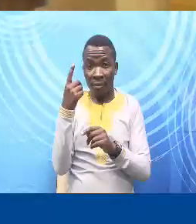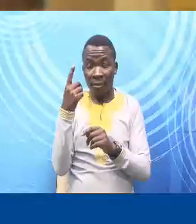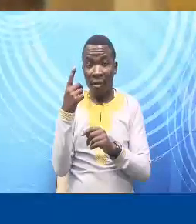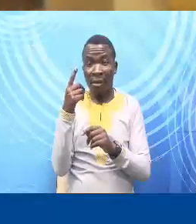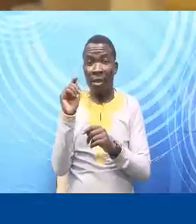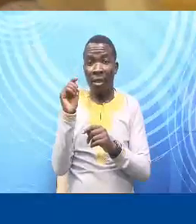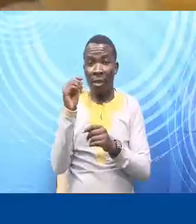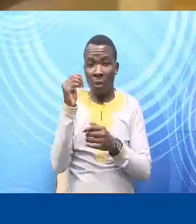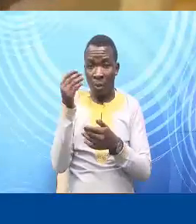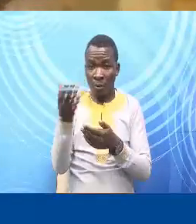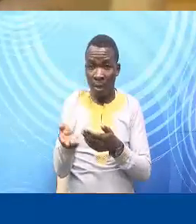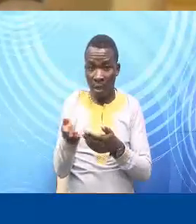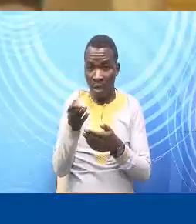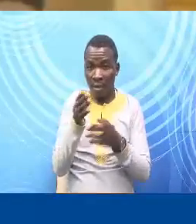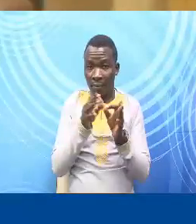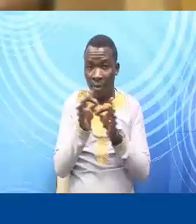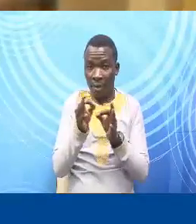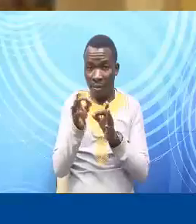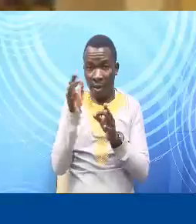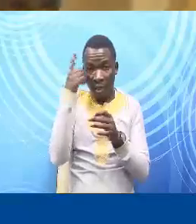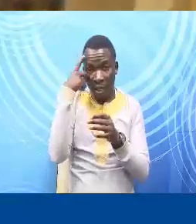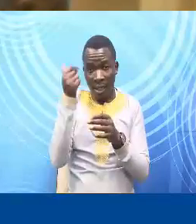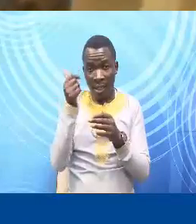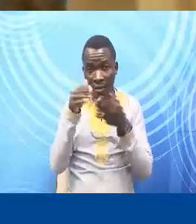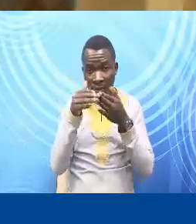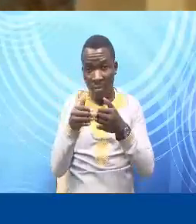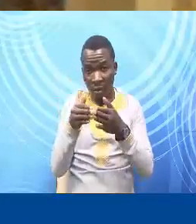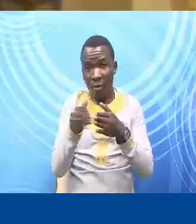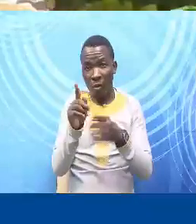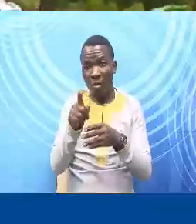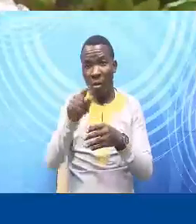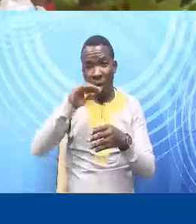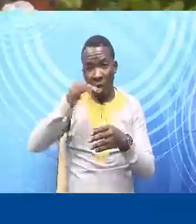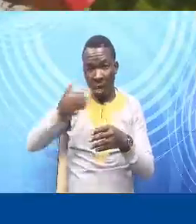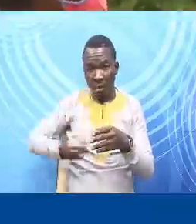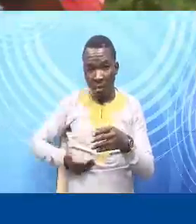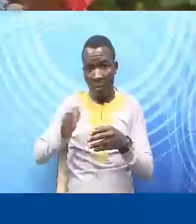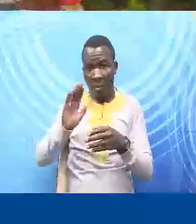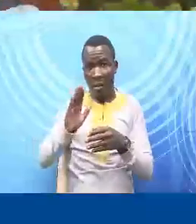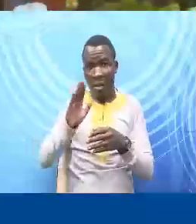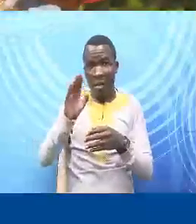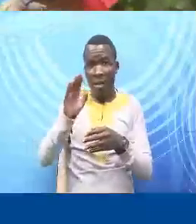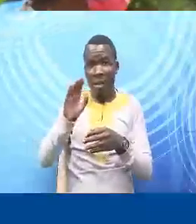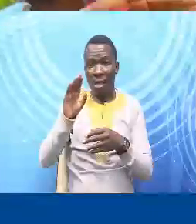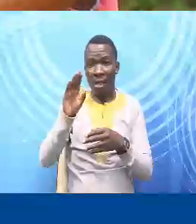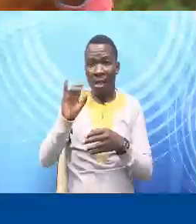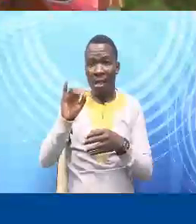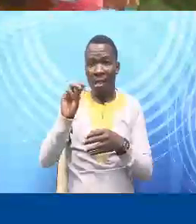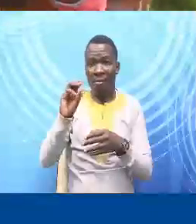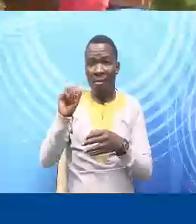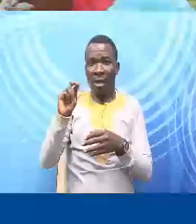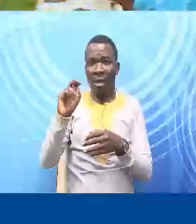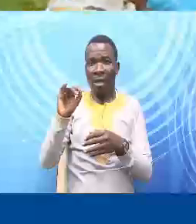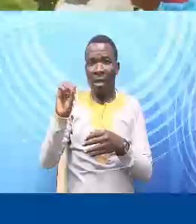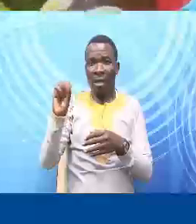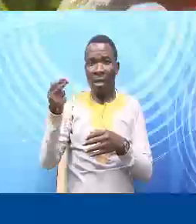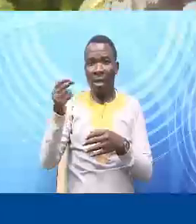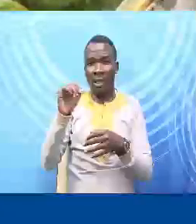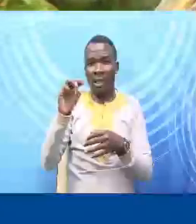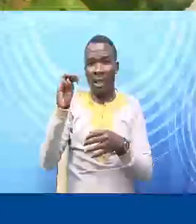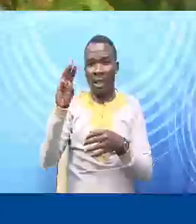none ni ukuvuga ngo we yarazi ko bari kumurongora kandi ari umugore we Manishimwe Tijara niwe mugore ushinjwa n'umugabo we ko yamufatiye mu